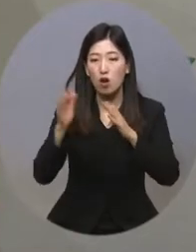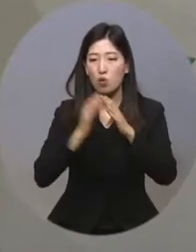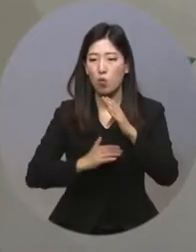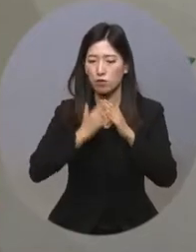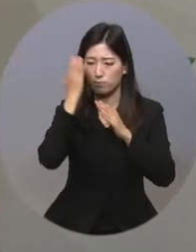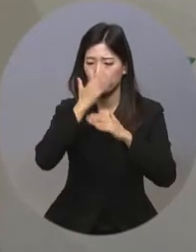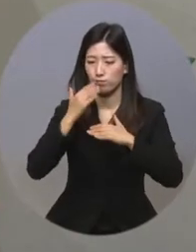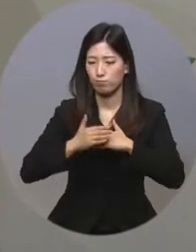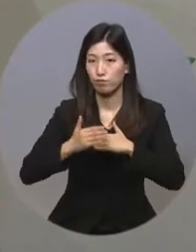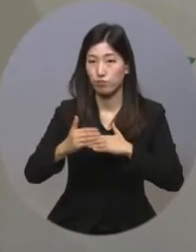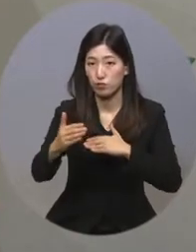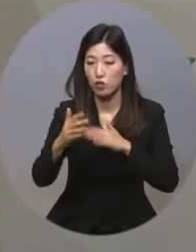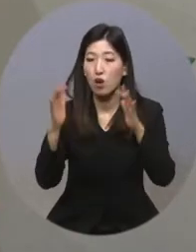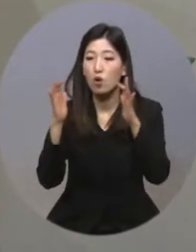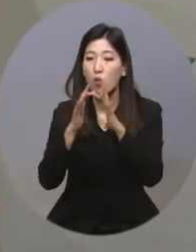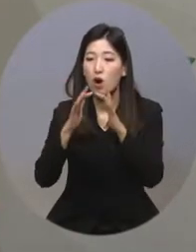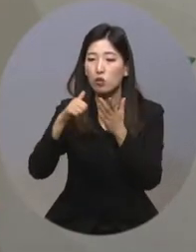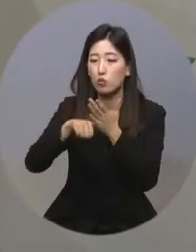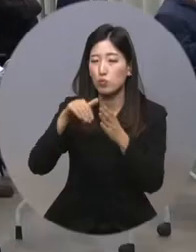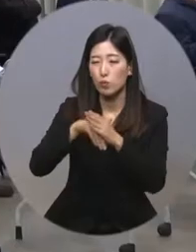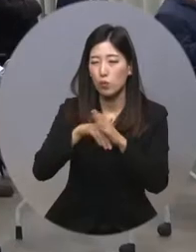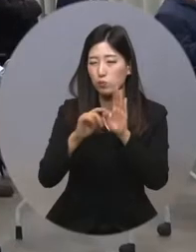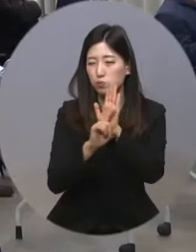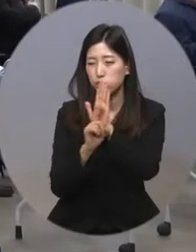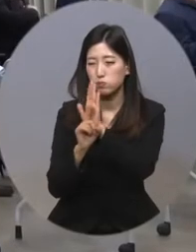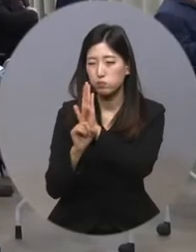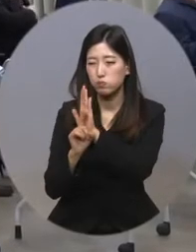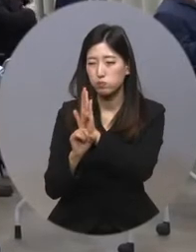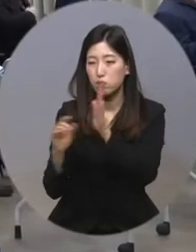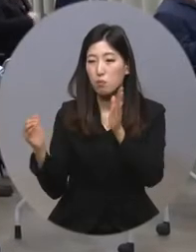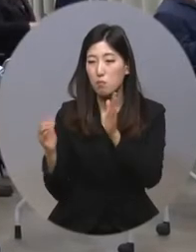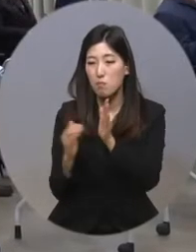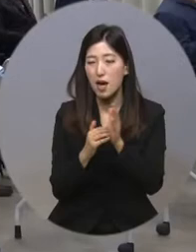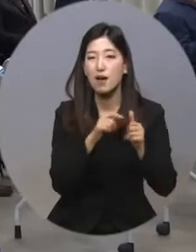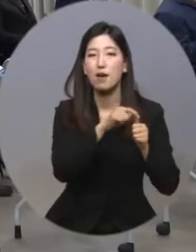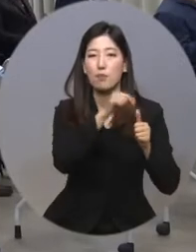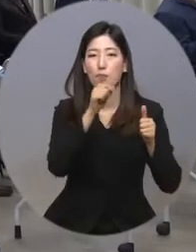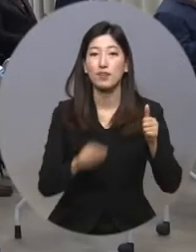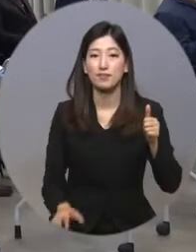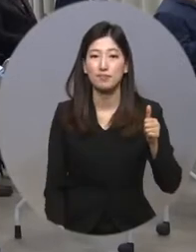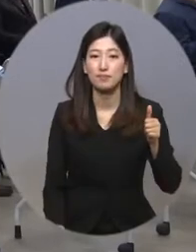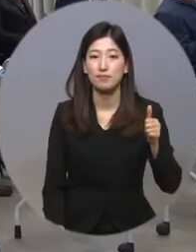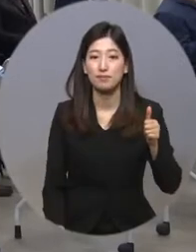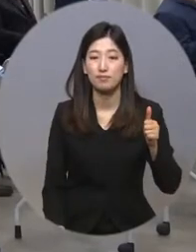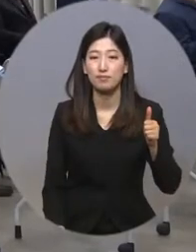통해 온라인으로 이루어졌습니다. 의정부시 사회복지사 선거인단은